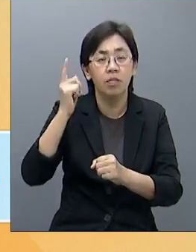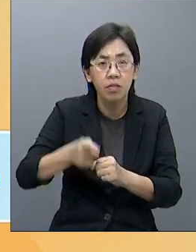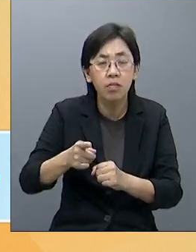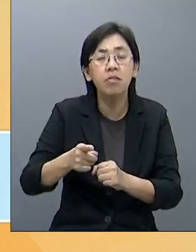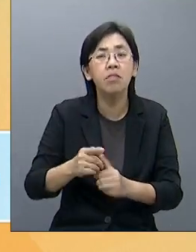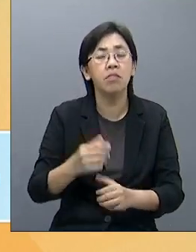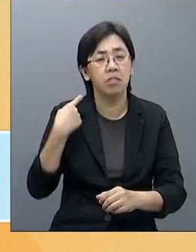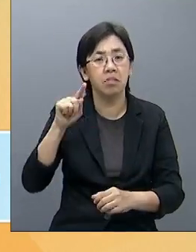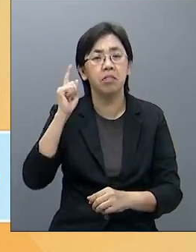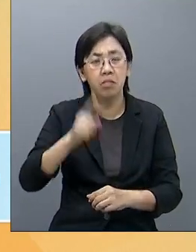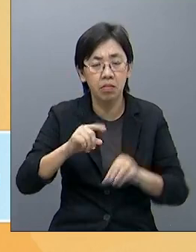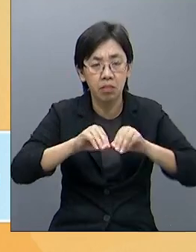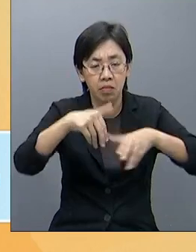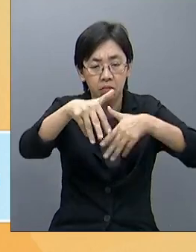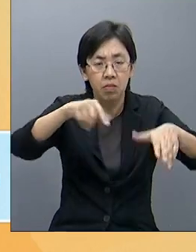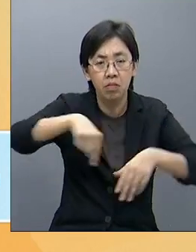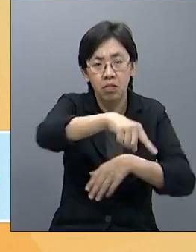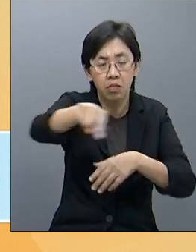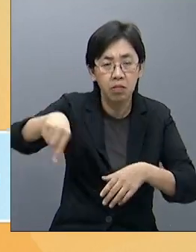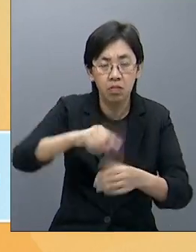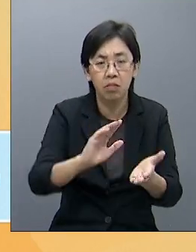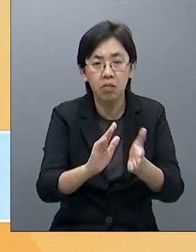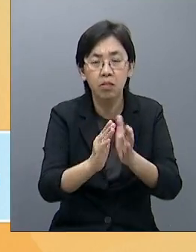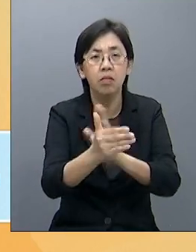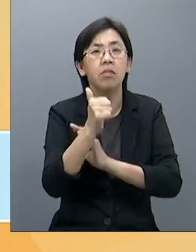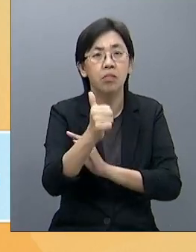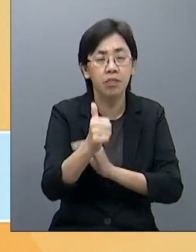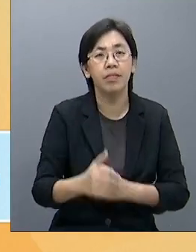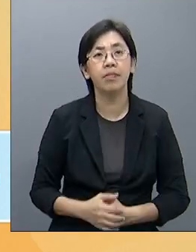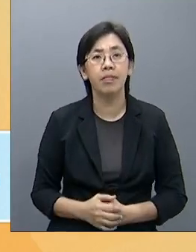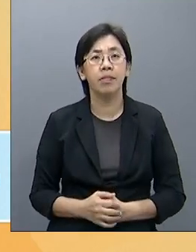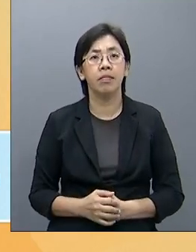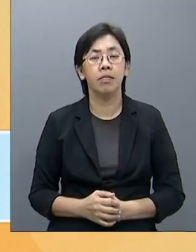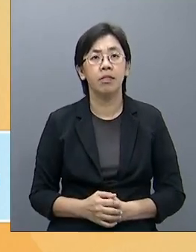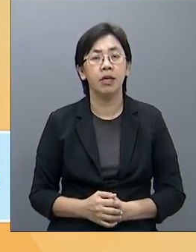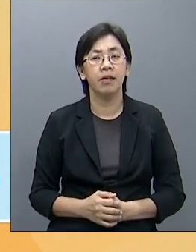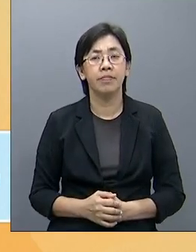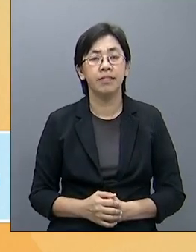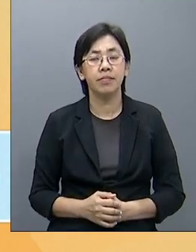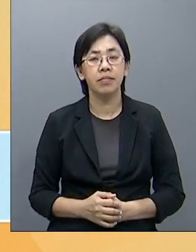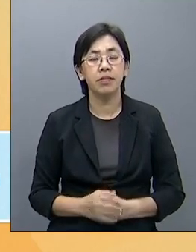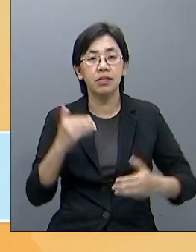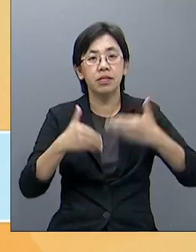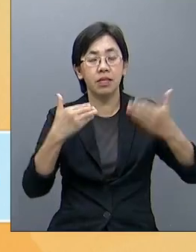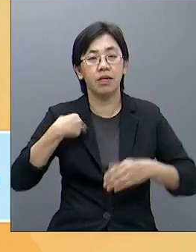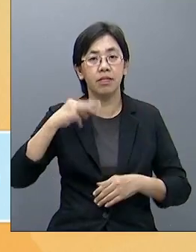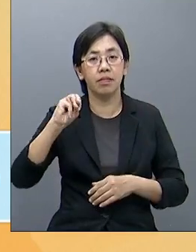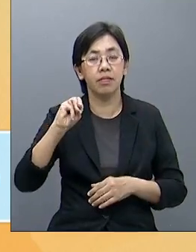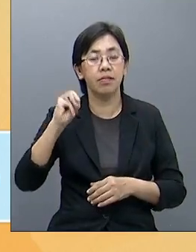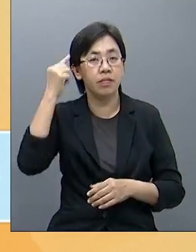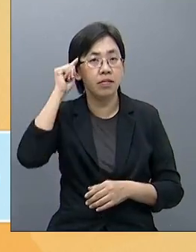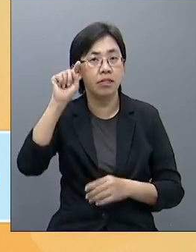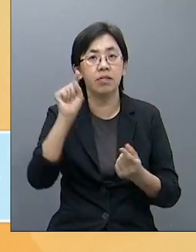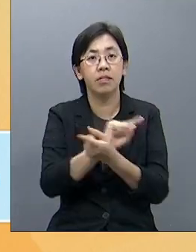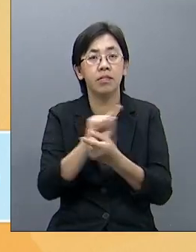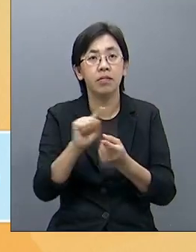ผกระททแ้จรงทำให้สังคมไยเราดีขึ้นก็มาพดถงเรื่องของมกรรมไม่โดนเพื่อสังคมก่อนนะครัซึ่งานน